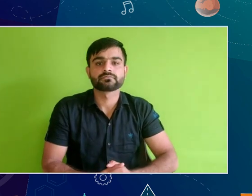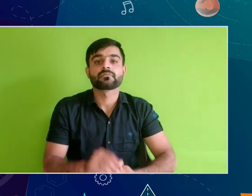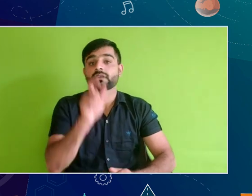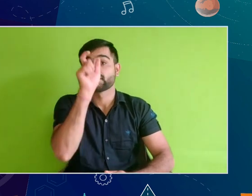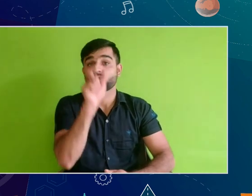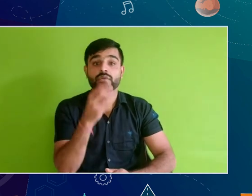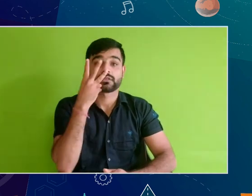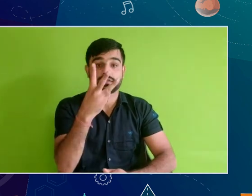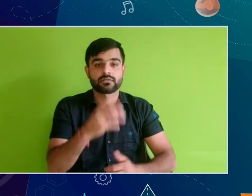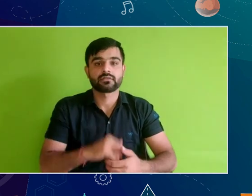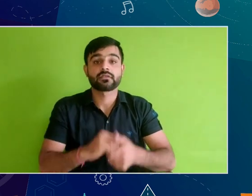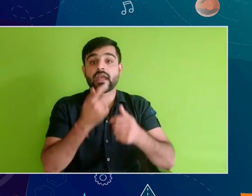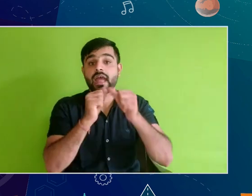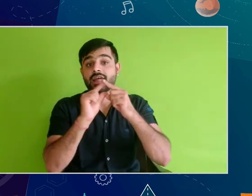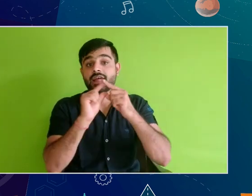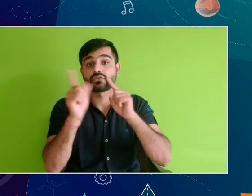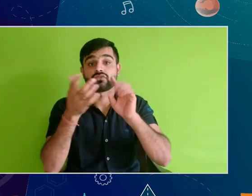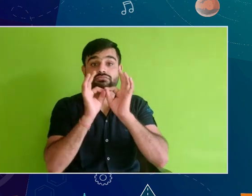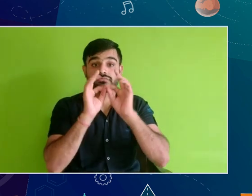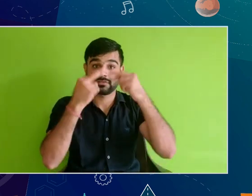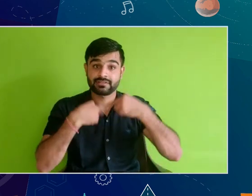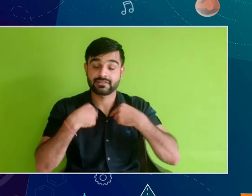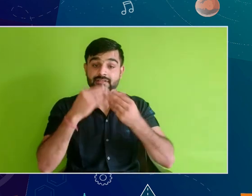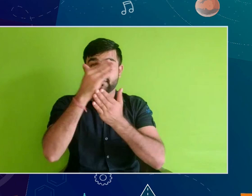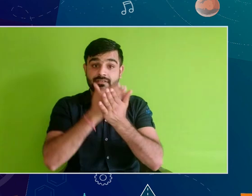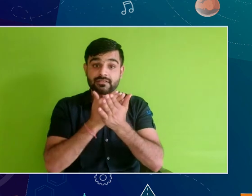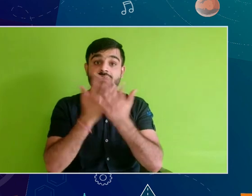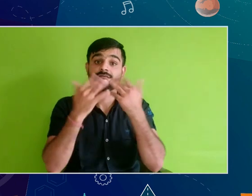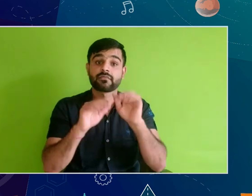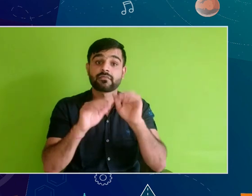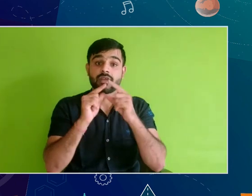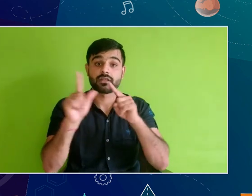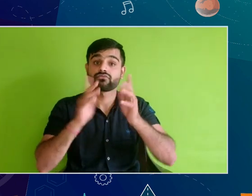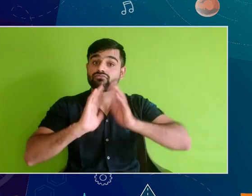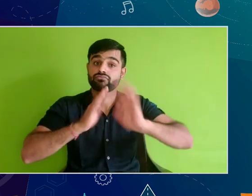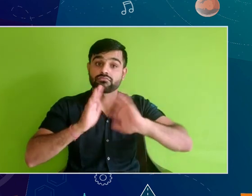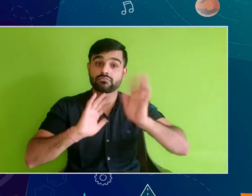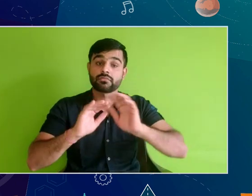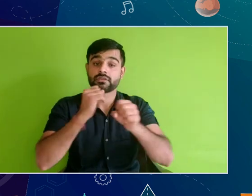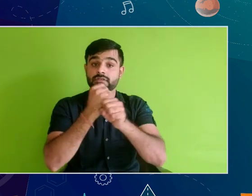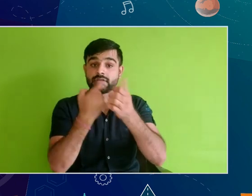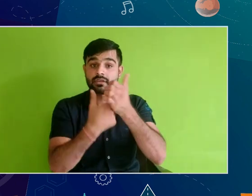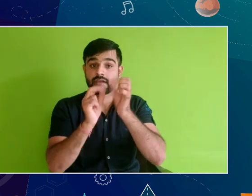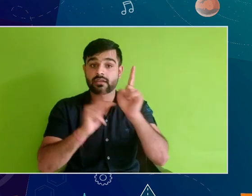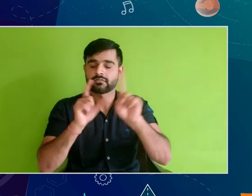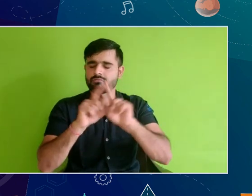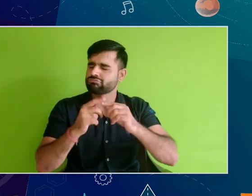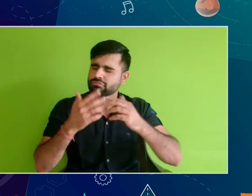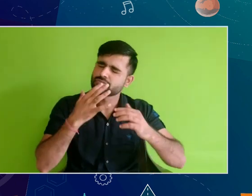जी हमारे साथ मौजूद हैं, देख रहे हैं आप उनको टेलीविजन स्क्रीन पर। अतुल, इफ यू कैन साइन फॉर ग्रांट, दिस इज द फर्स्ट की वर्ड फॉर आवर सेशन,